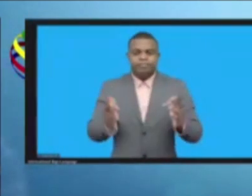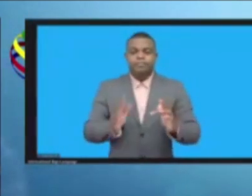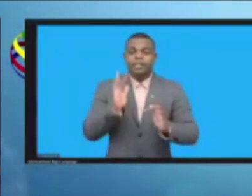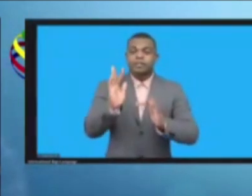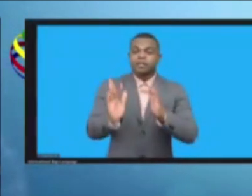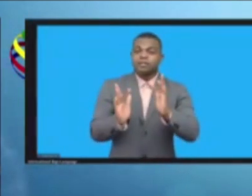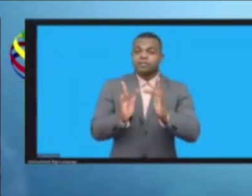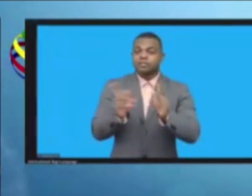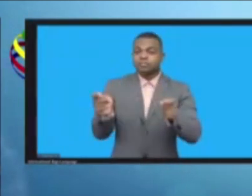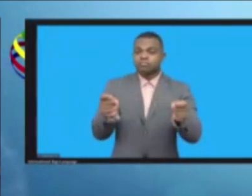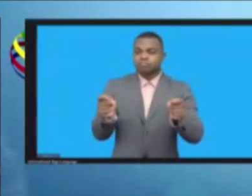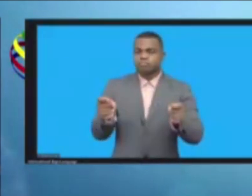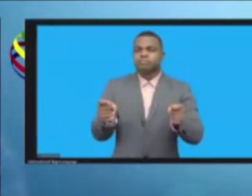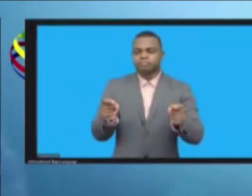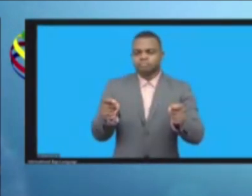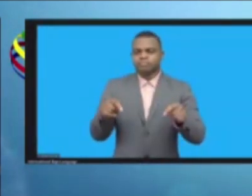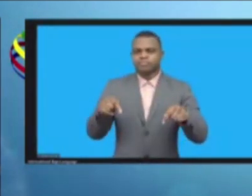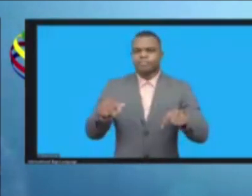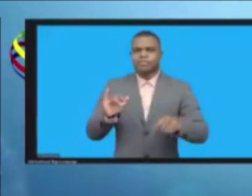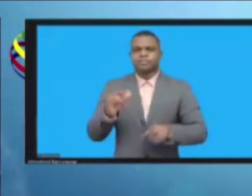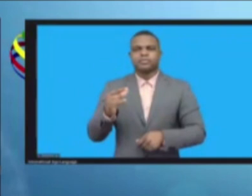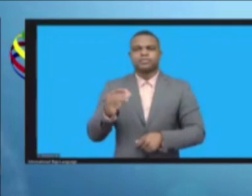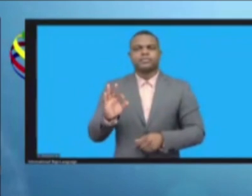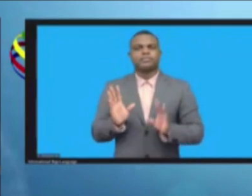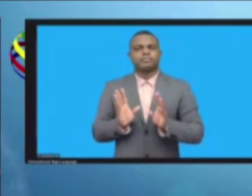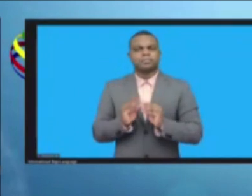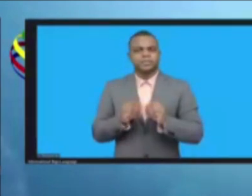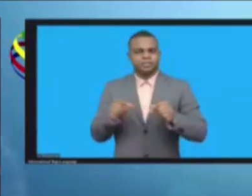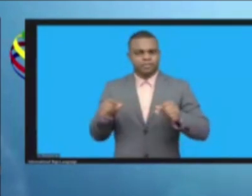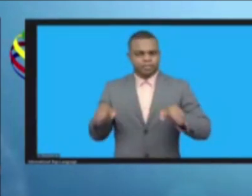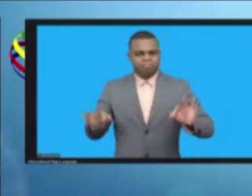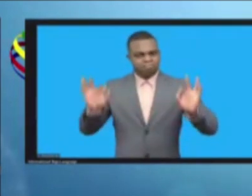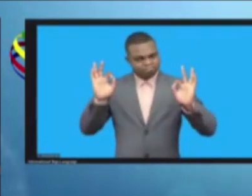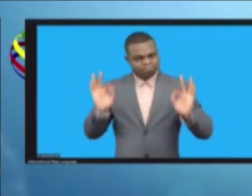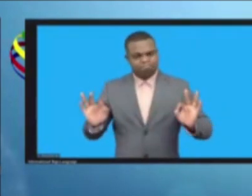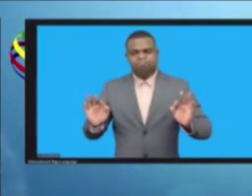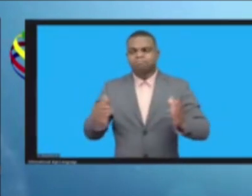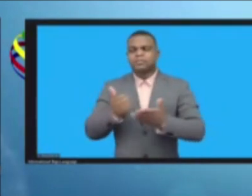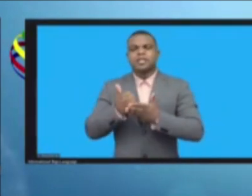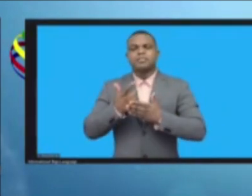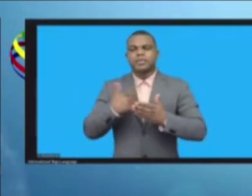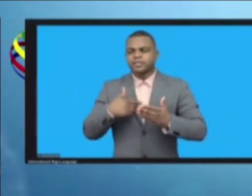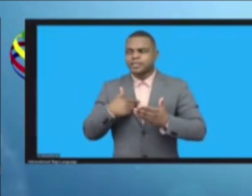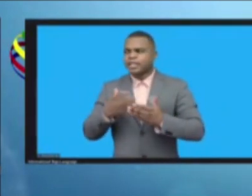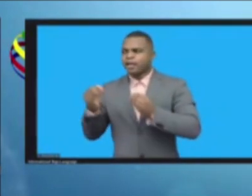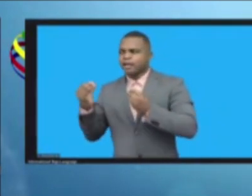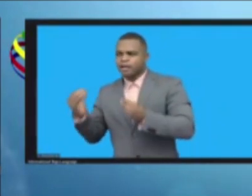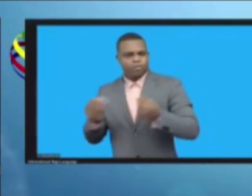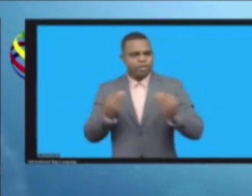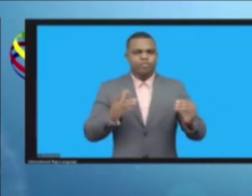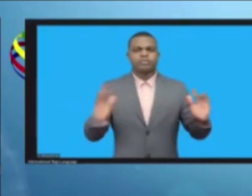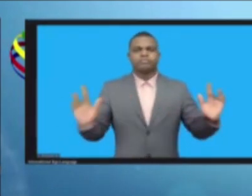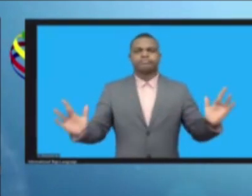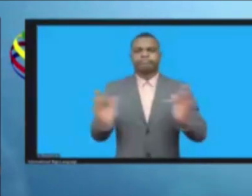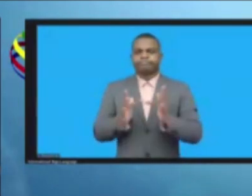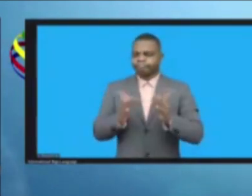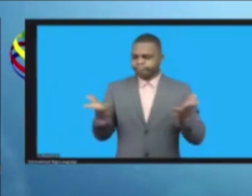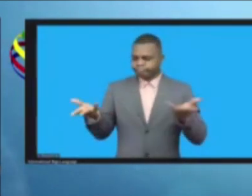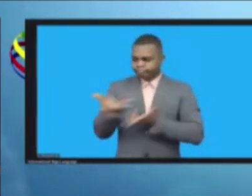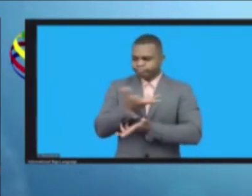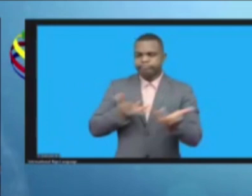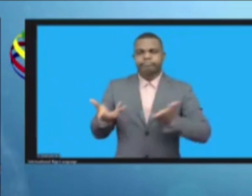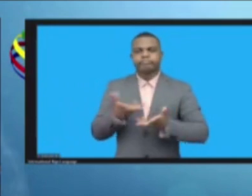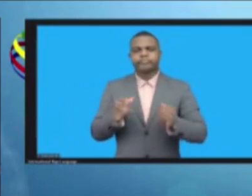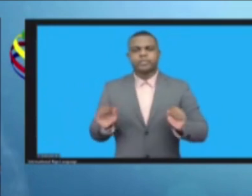по управлению интернетом – это площадка, которая объединяет нас, которая позволяет нам